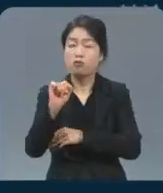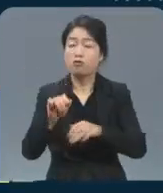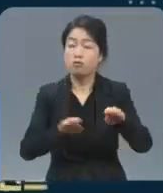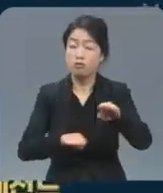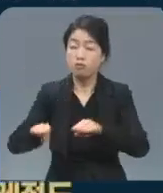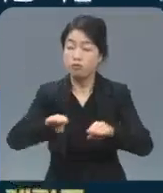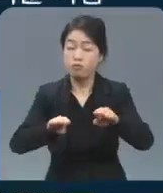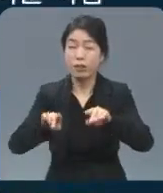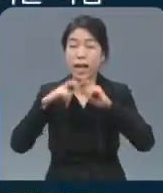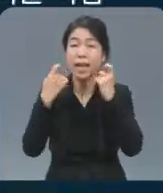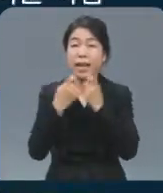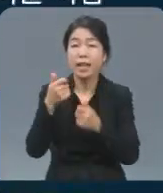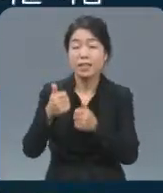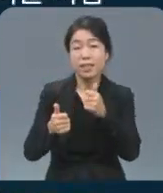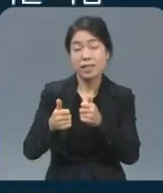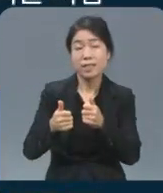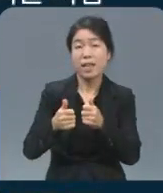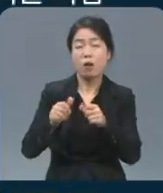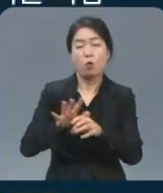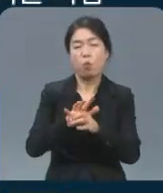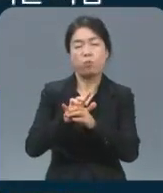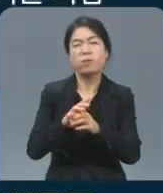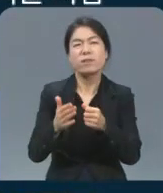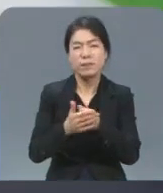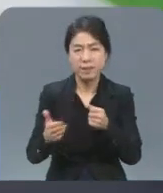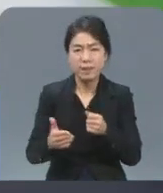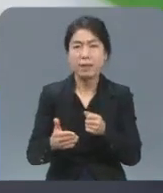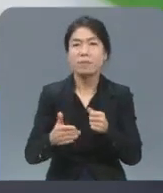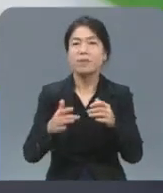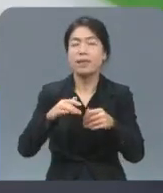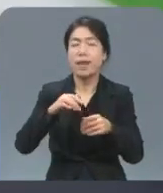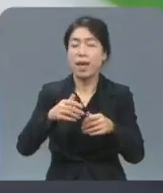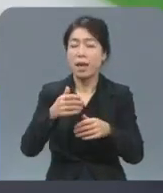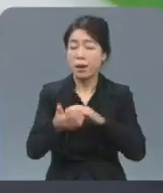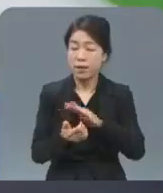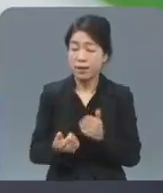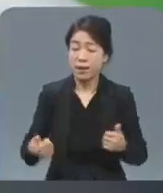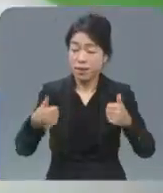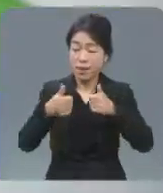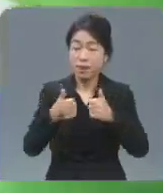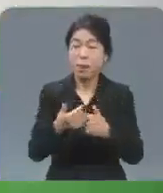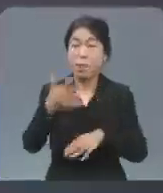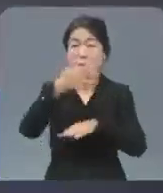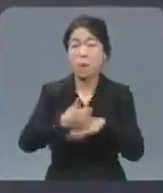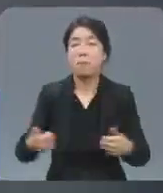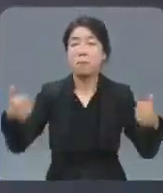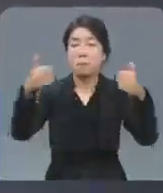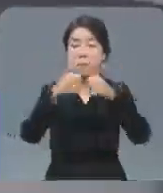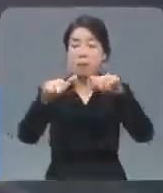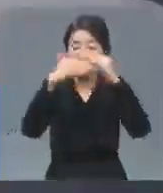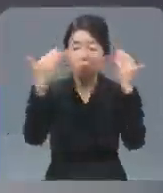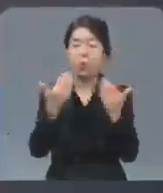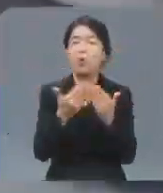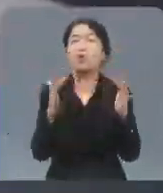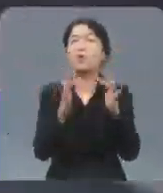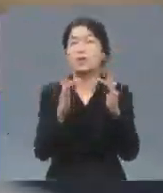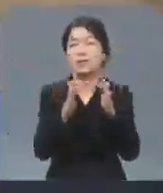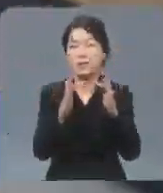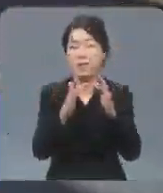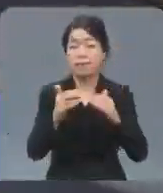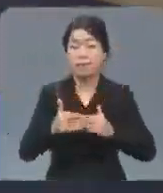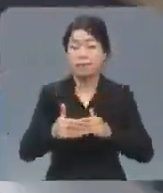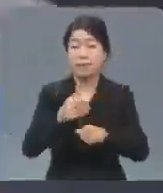개인전으로 대회는 코로나19 확산 방지를 위해 예선과 결선 모두 온라인으로 진행됩니다. 모집 인원은 리그 오브